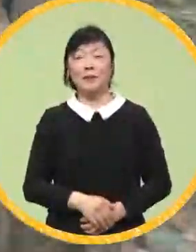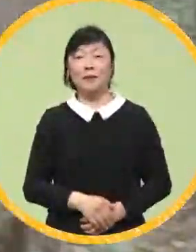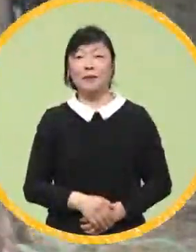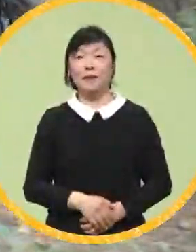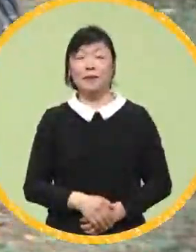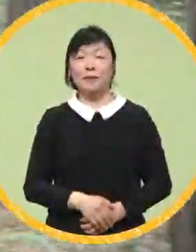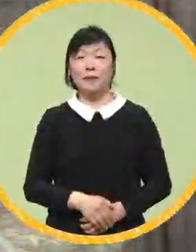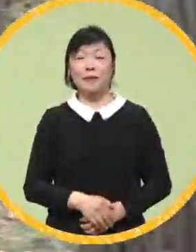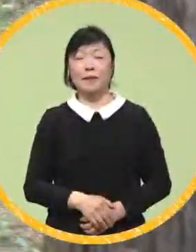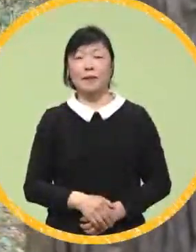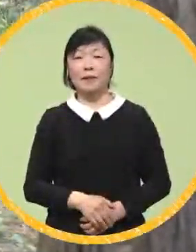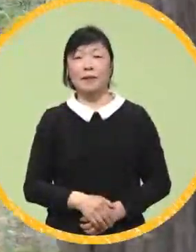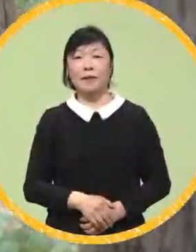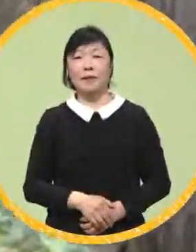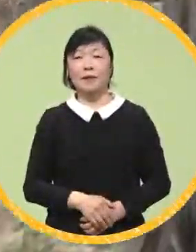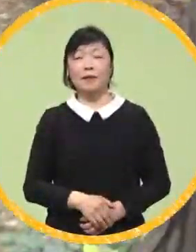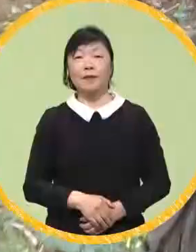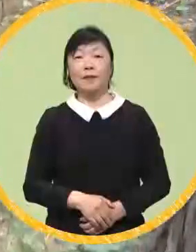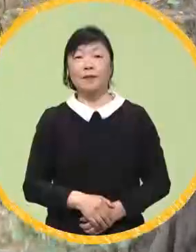風評